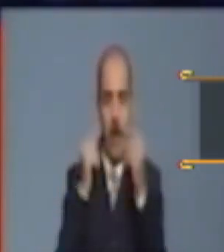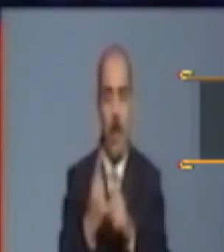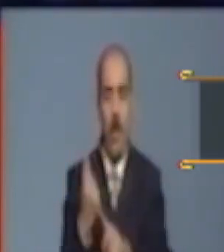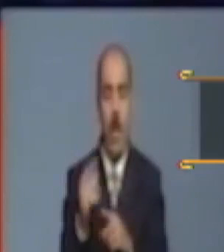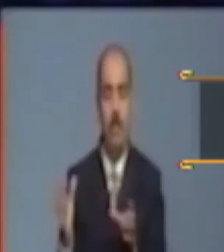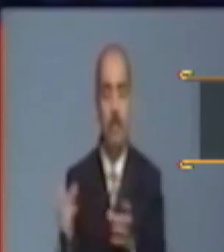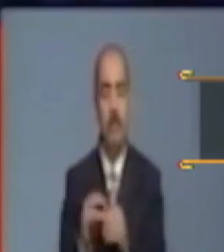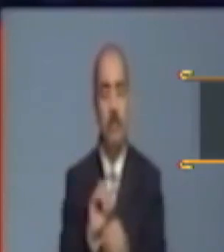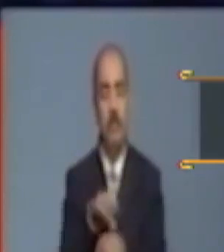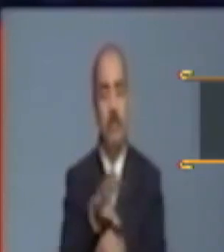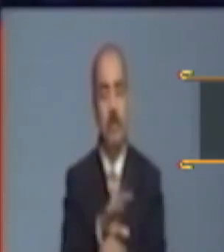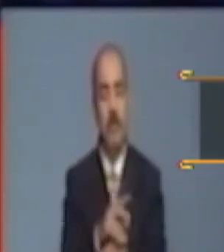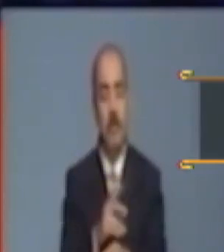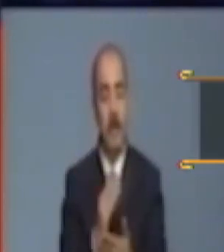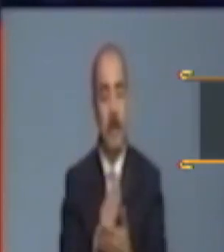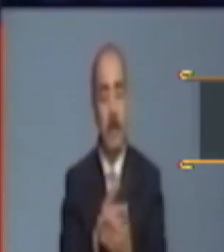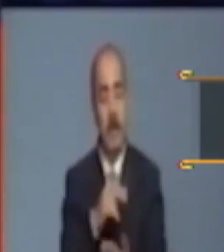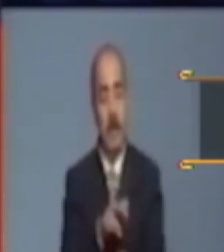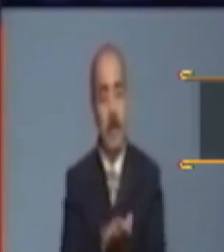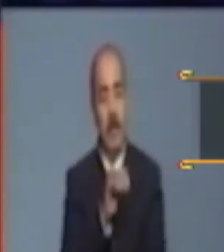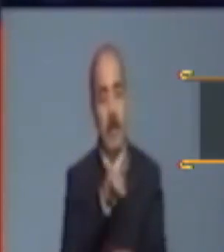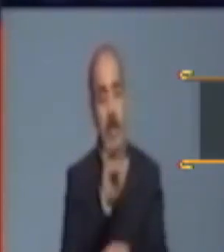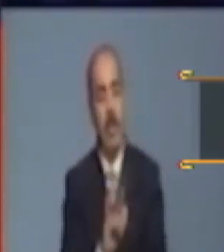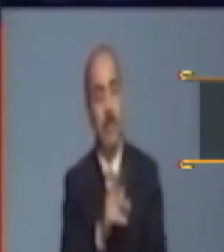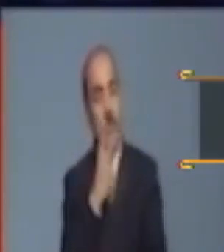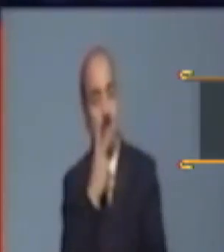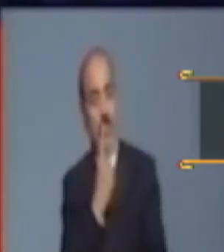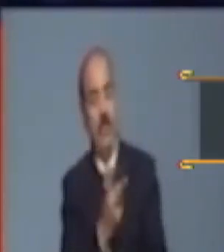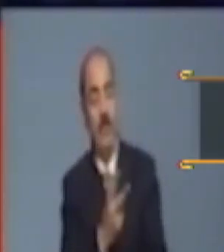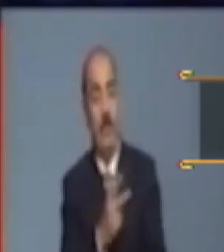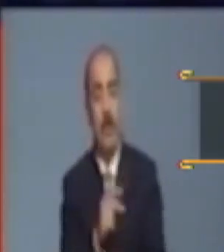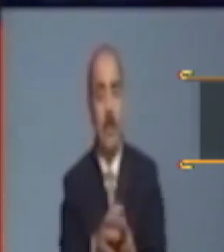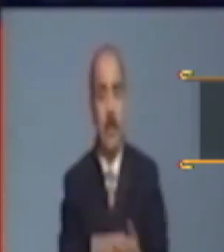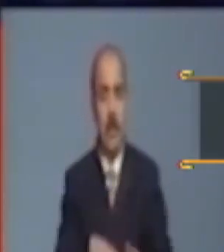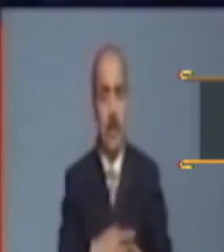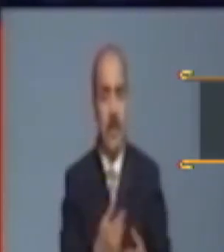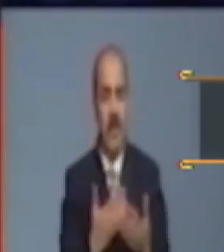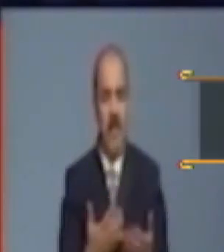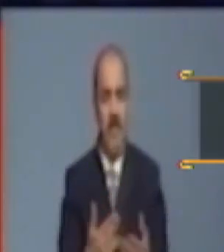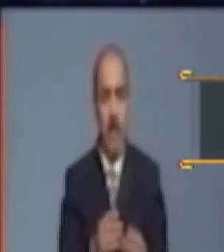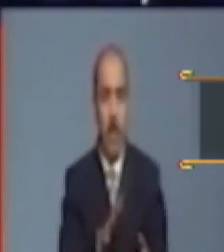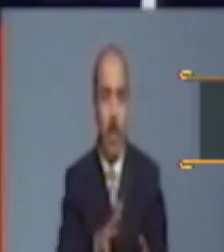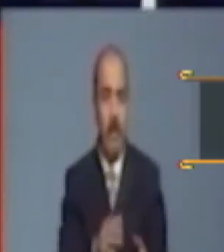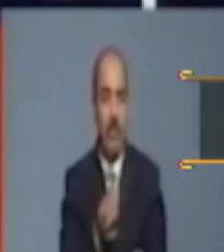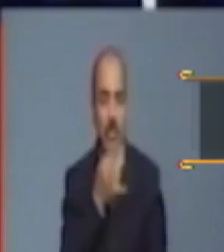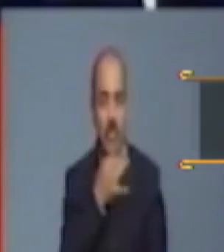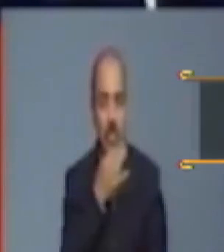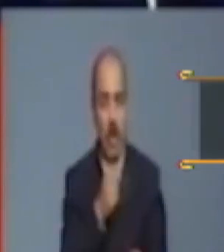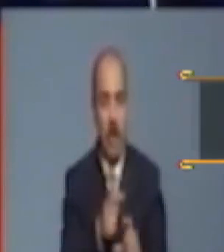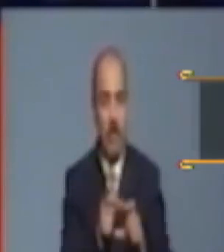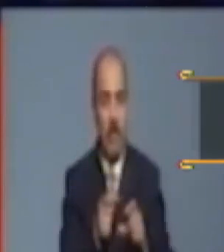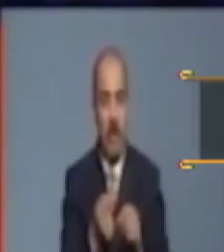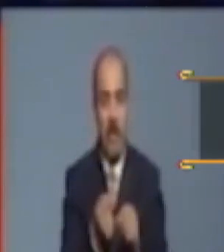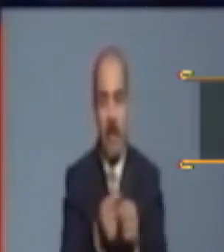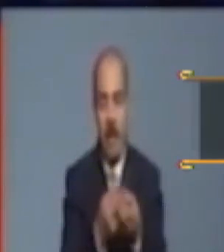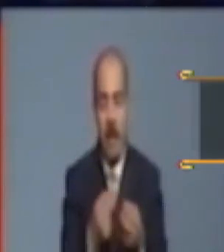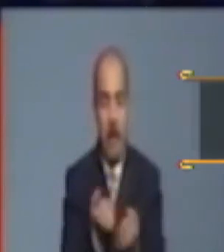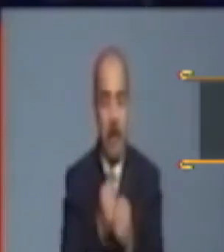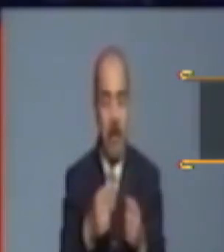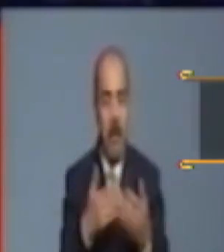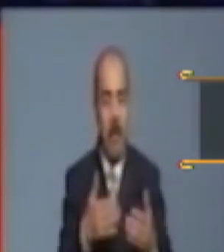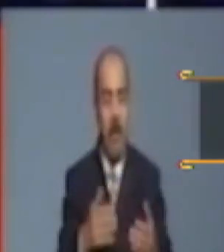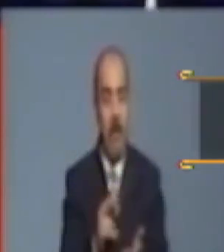الأعلى. في الاستاند اللي قدام سيادتك هنا بعض أنواع الأسلحة الصغيرة والمتوسطة وذخيرتها، وكذلك